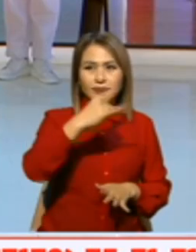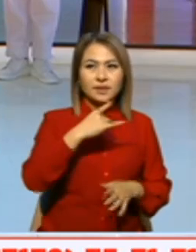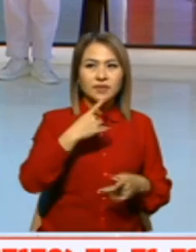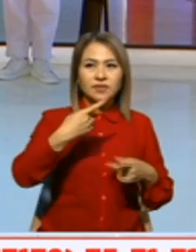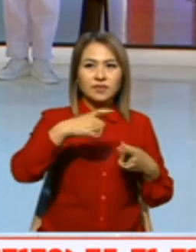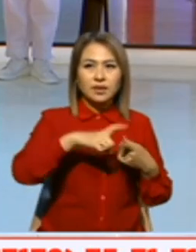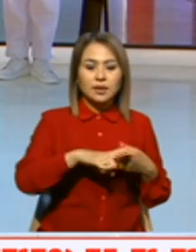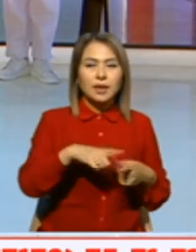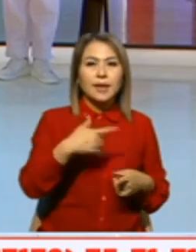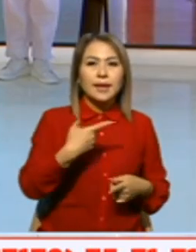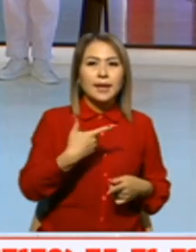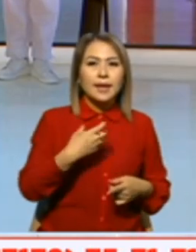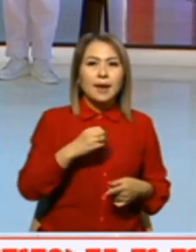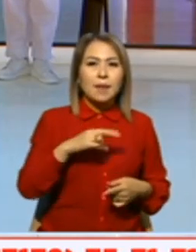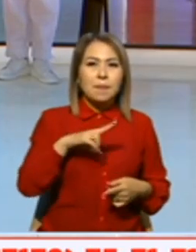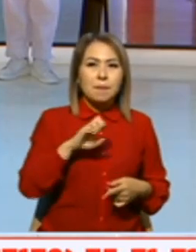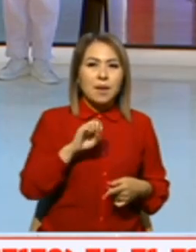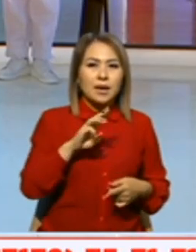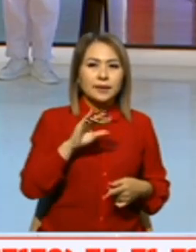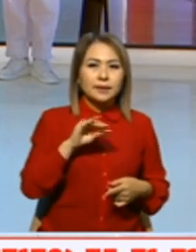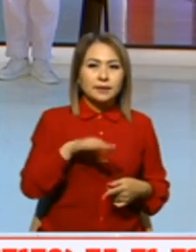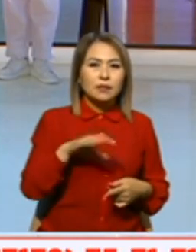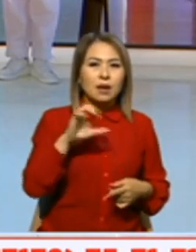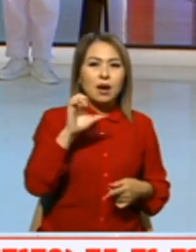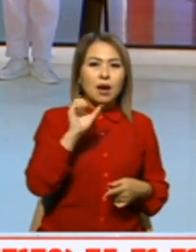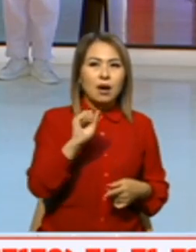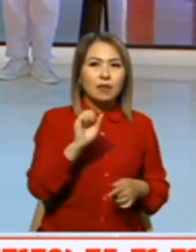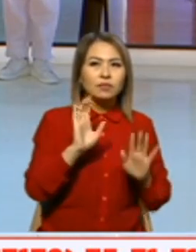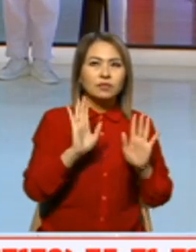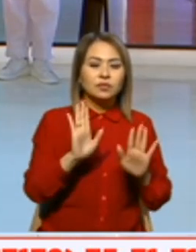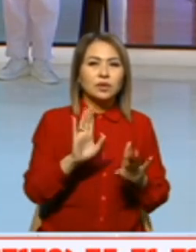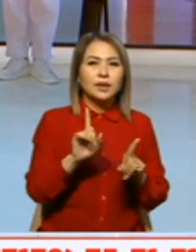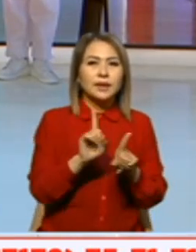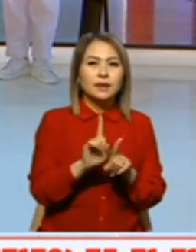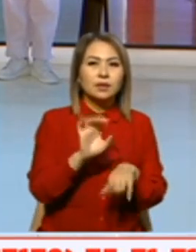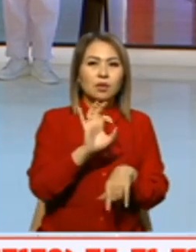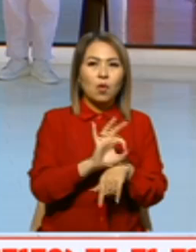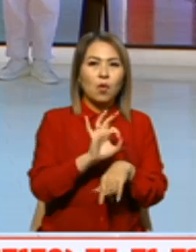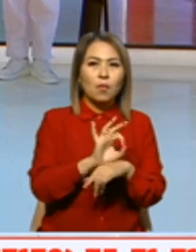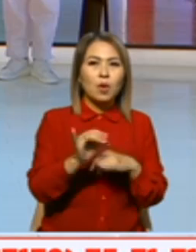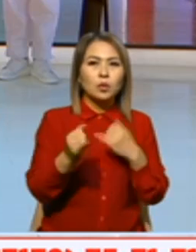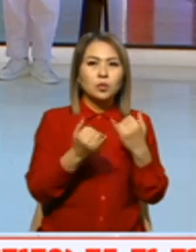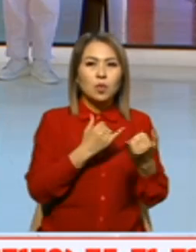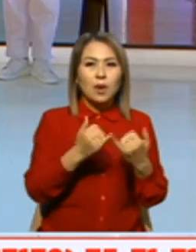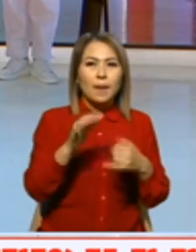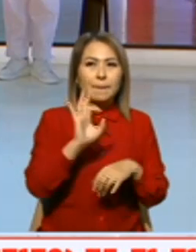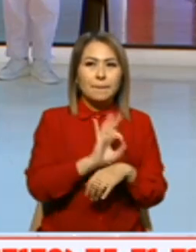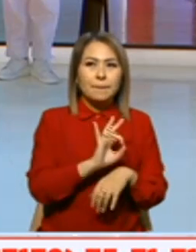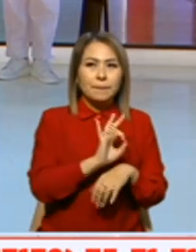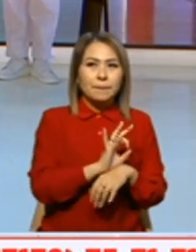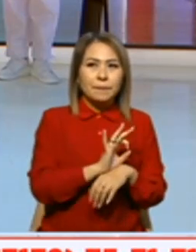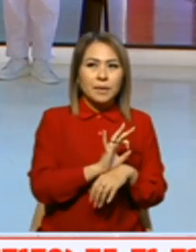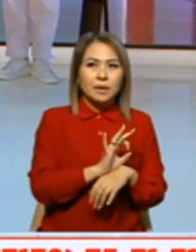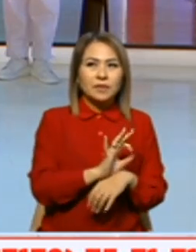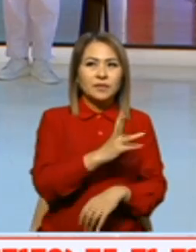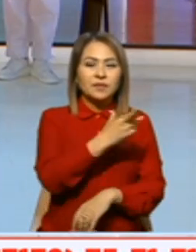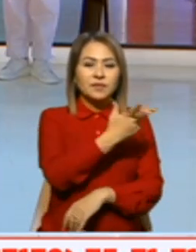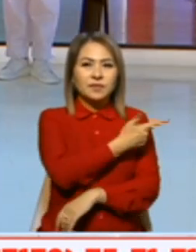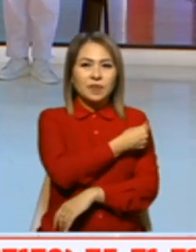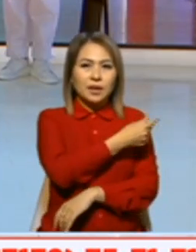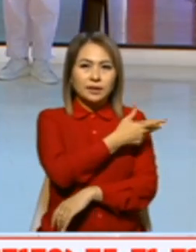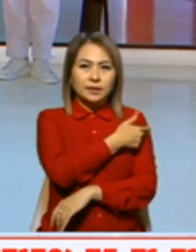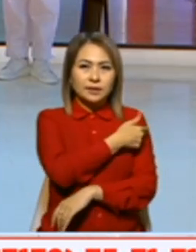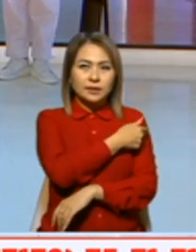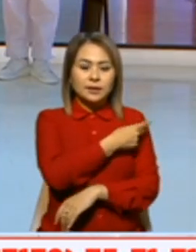айтайын, гепатит А-ға байланысты. Яғни бізде халық арасында сары ауру деп айтамыз, иә, гепатит А вакцинасын алады.